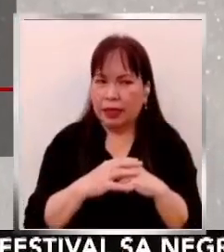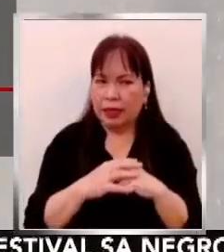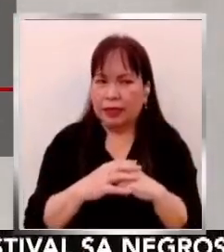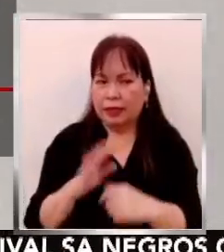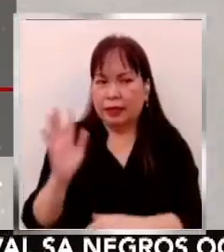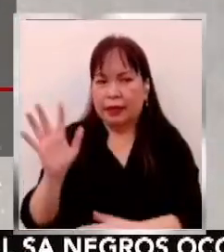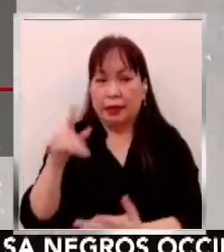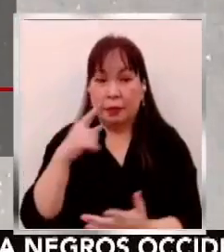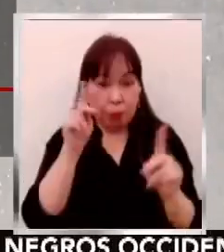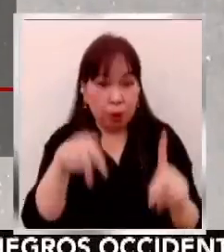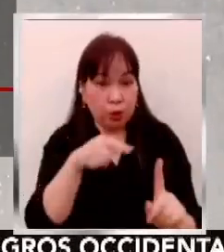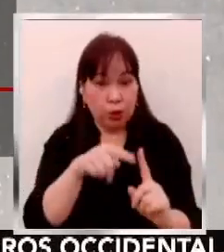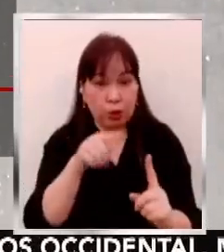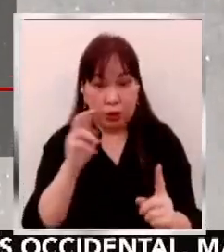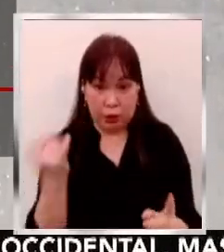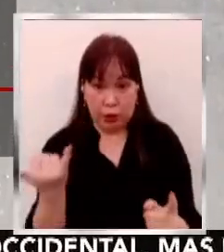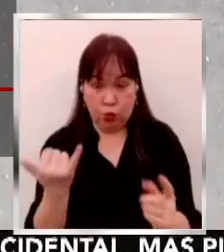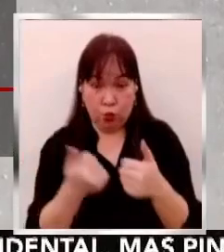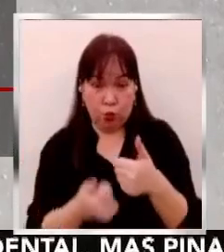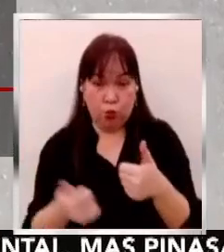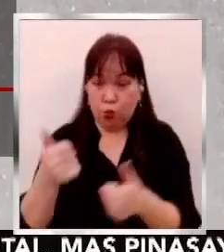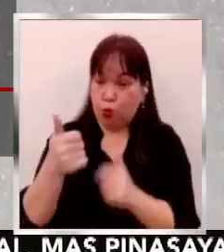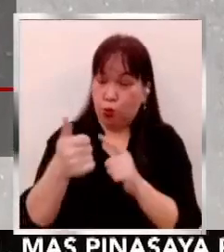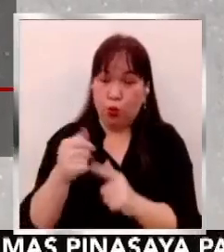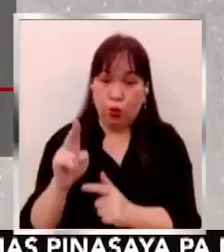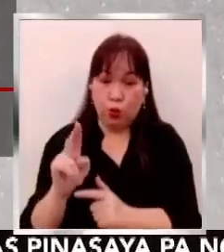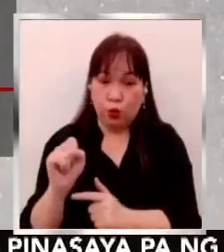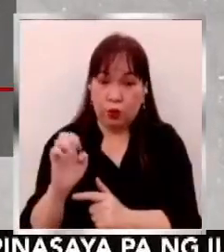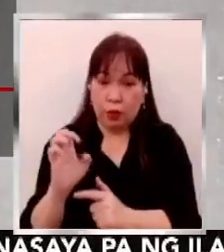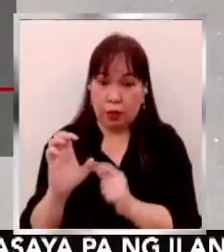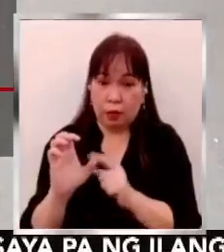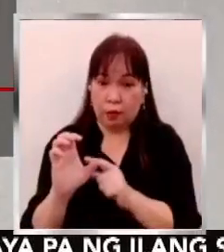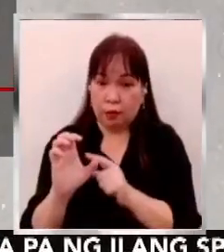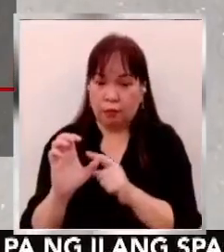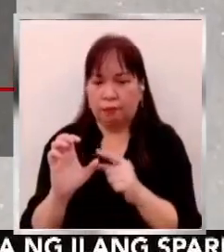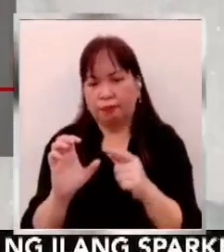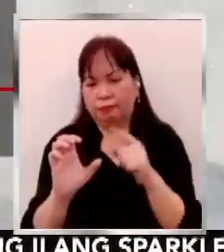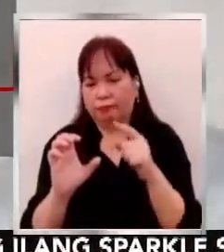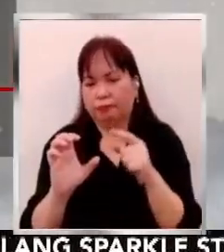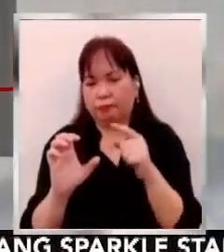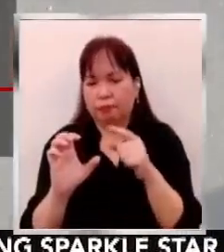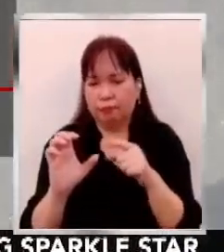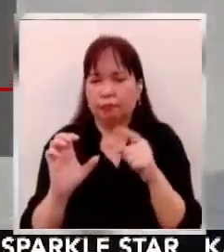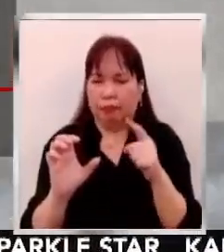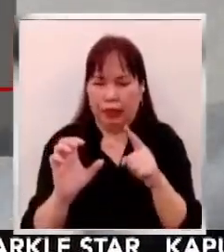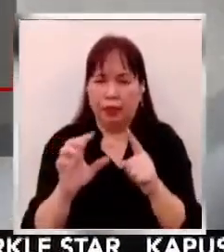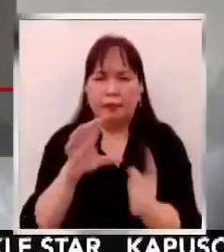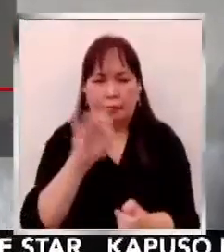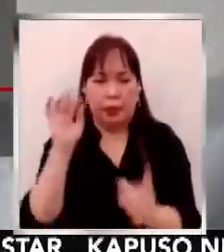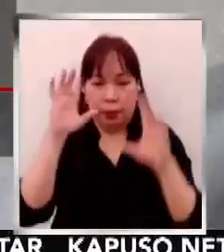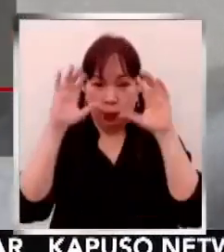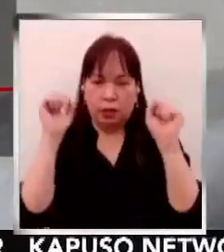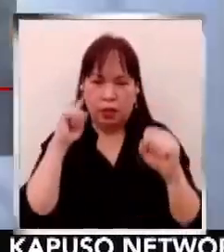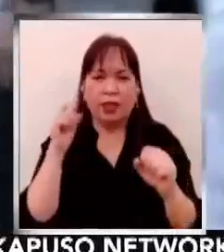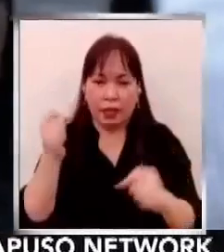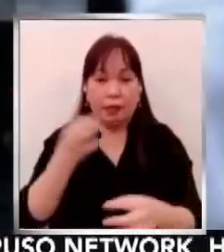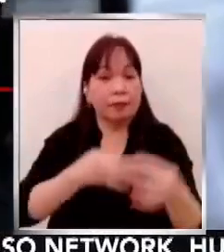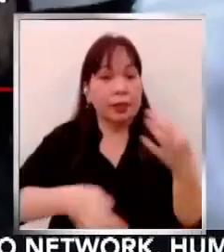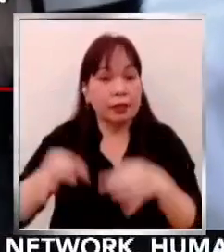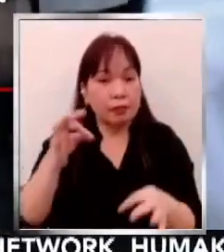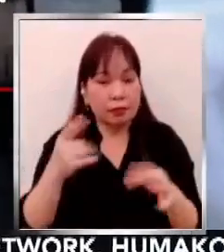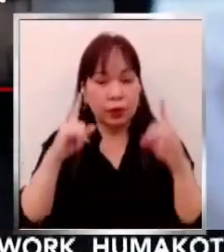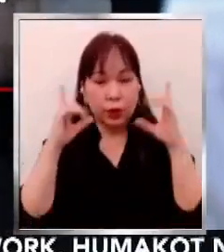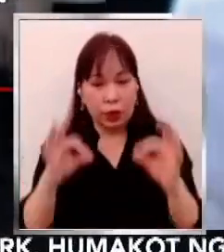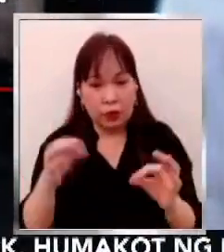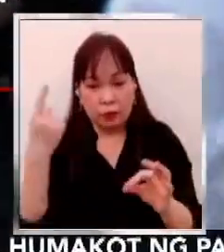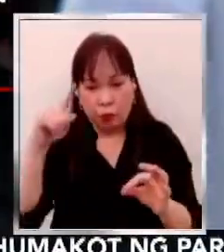yung USEC niya. So I believe he can sit in or sign foreign on behalf of the President. Punto naman